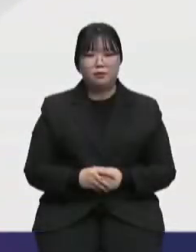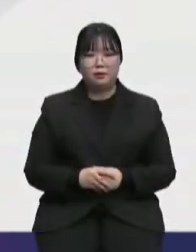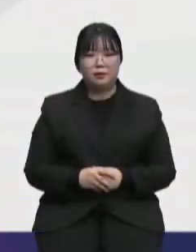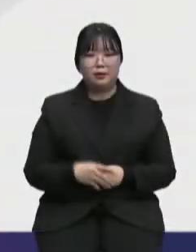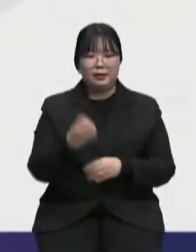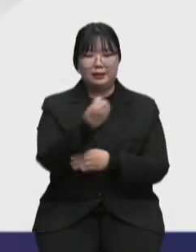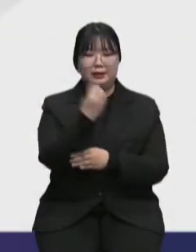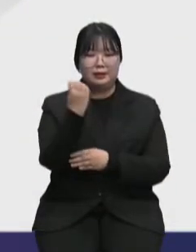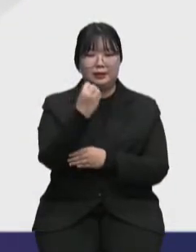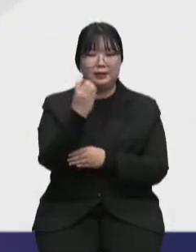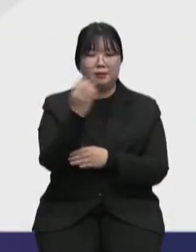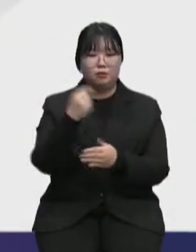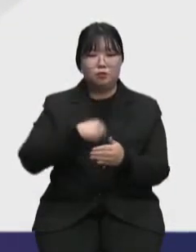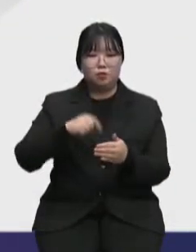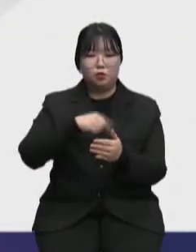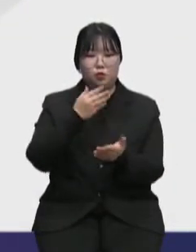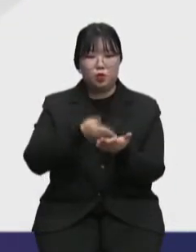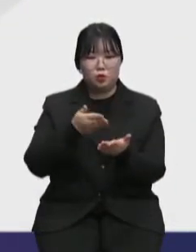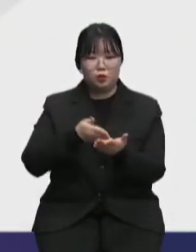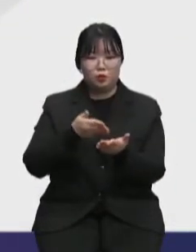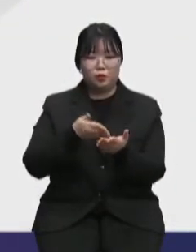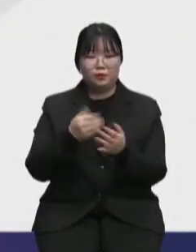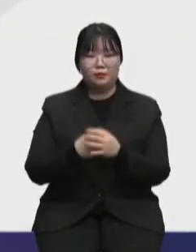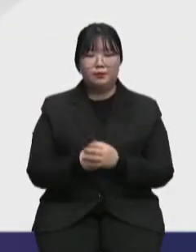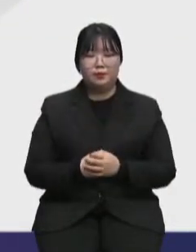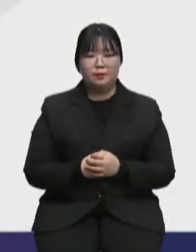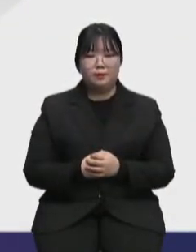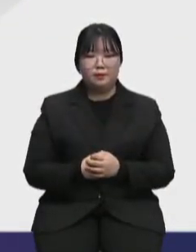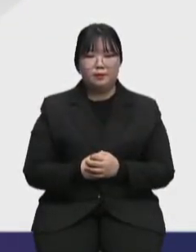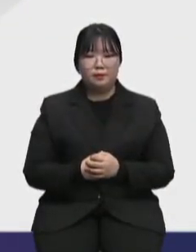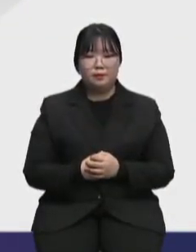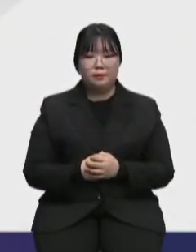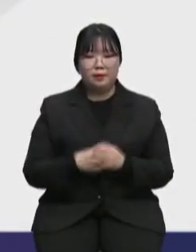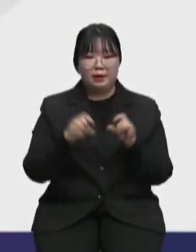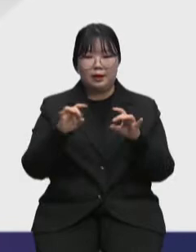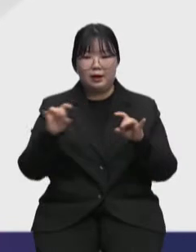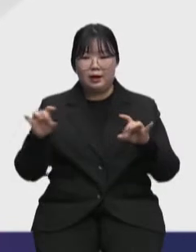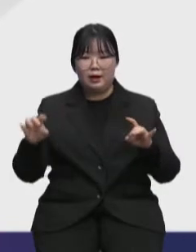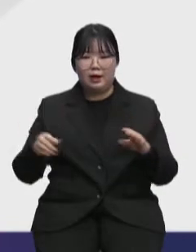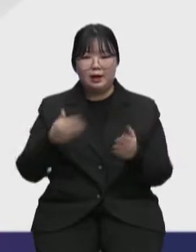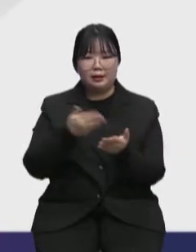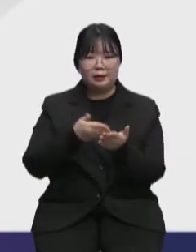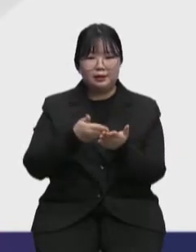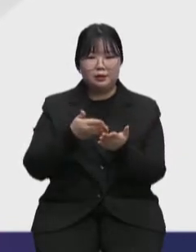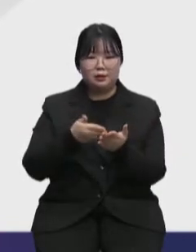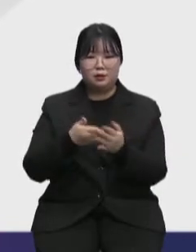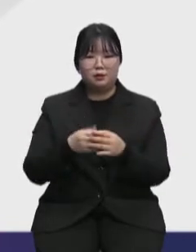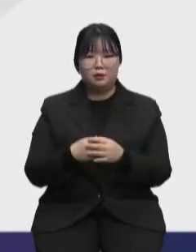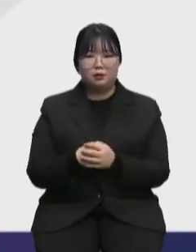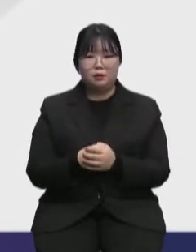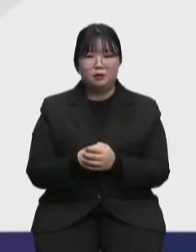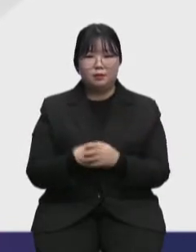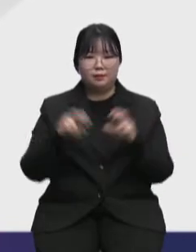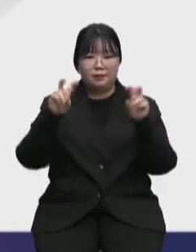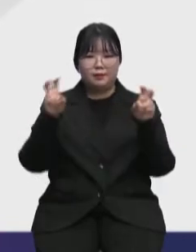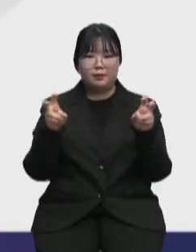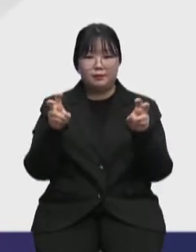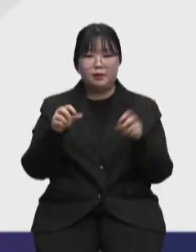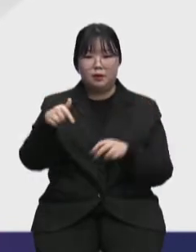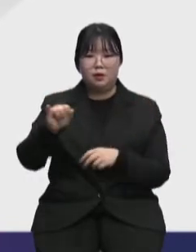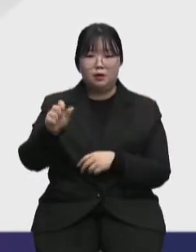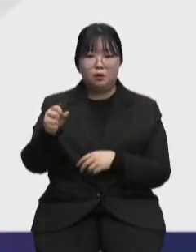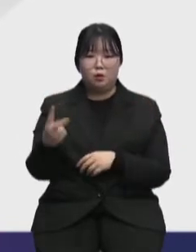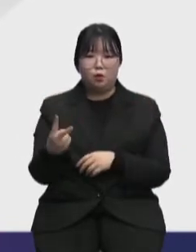지면으로 알아보는 인천 소식 신문 속 뉴스입니다. 각 신문사별 헤드라인입니다. 먼저